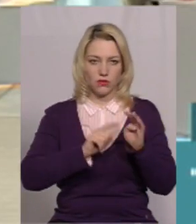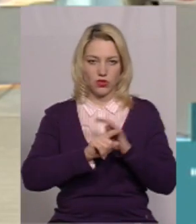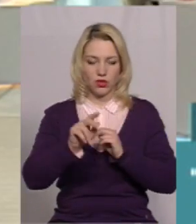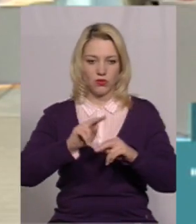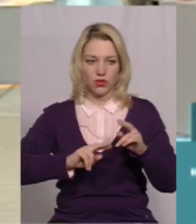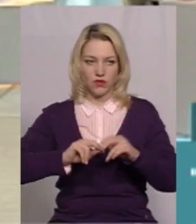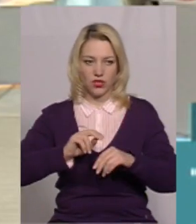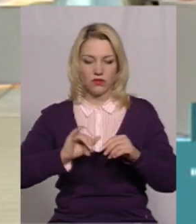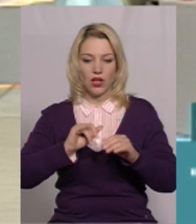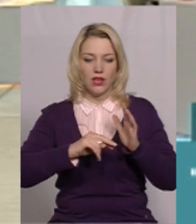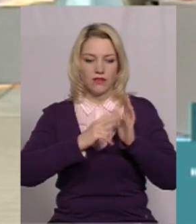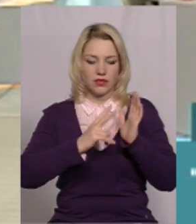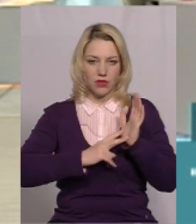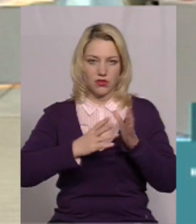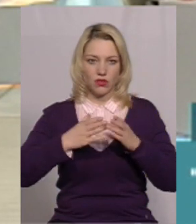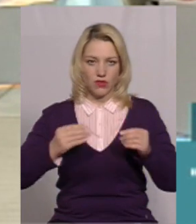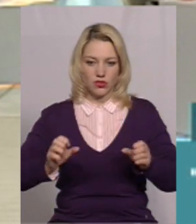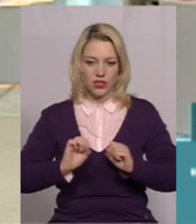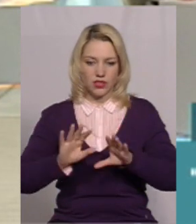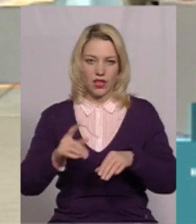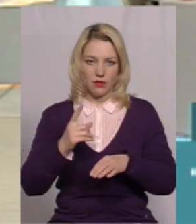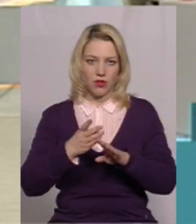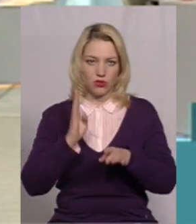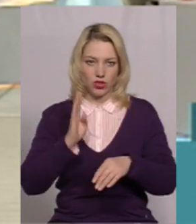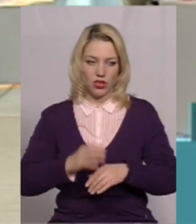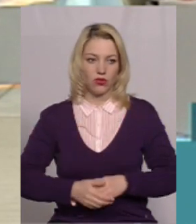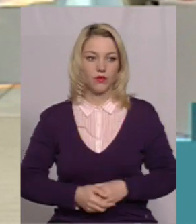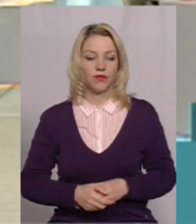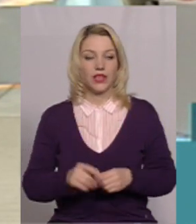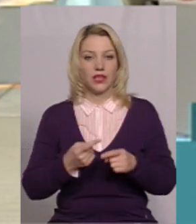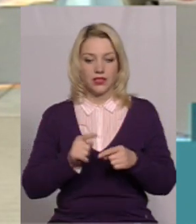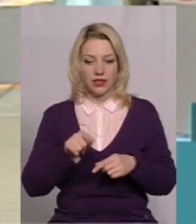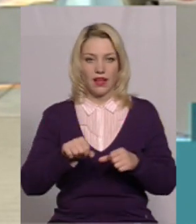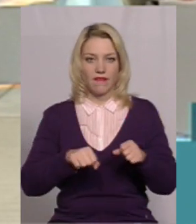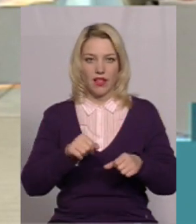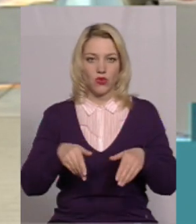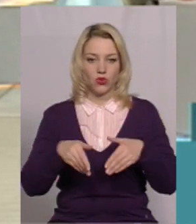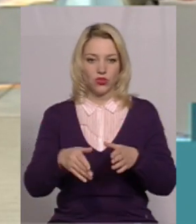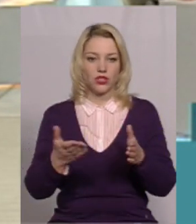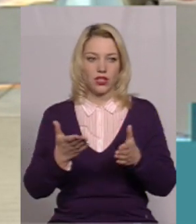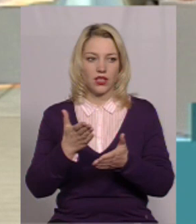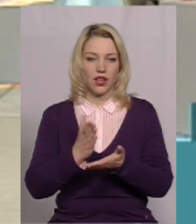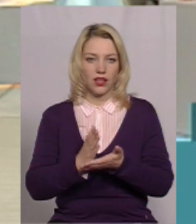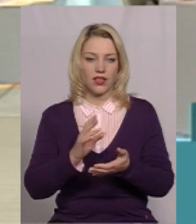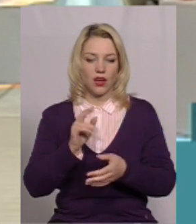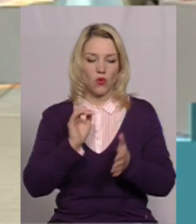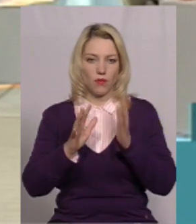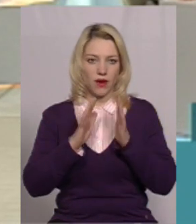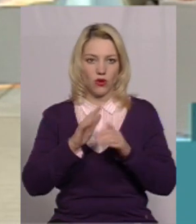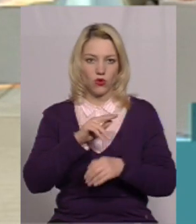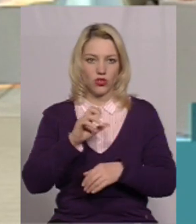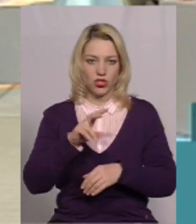розпочали будівництво, в 2017-му весною здали першу чергу. Це та велодоріжка, яка є у